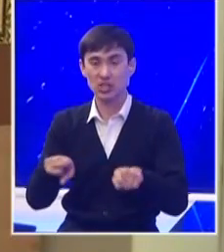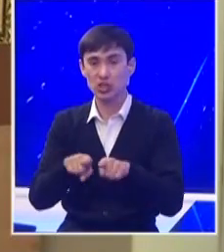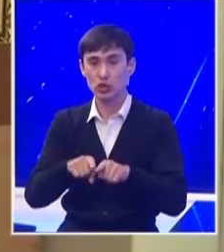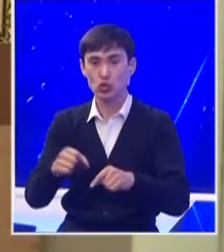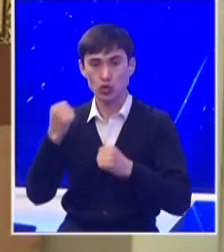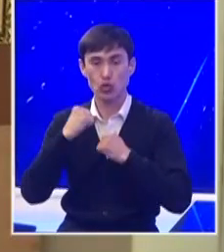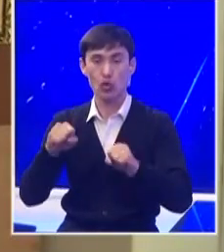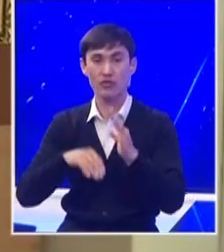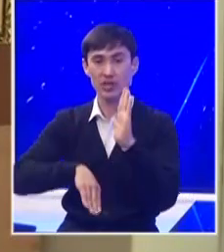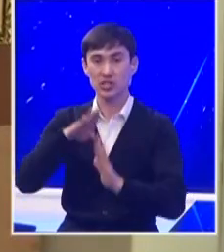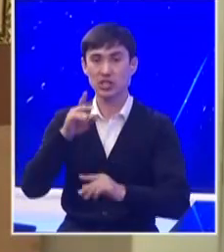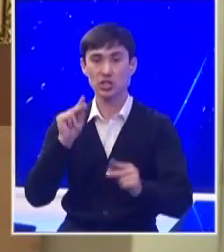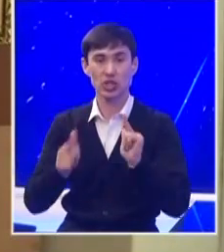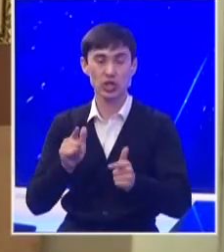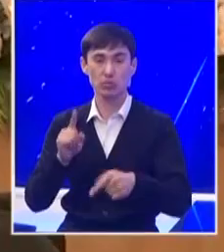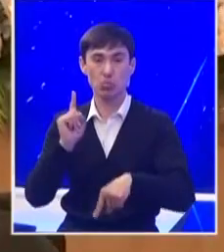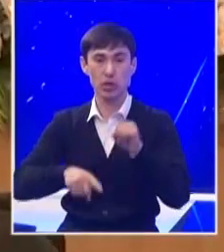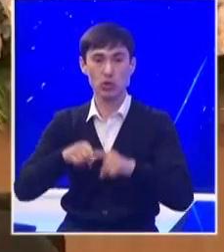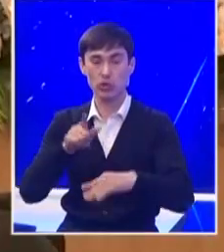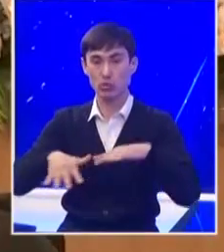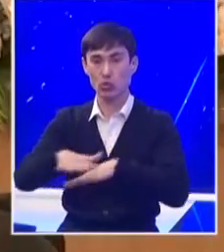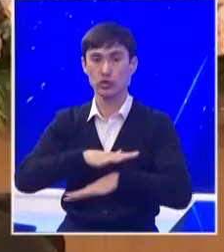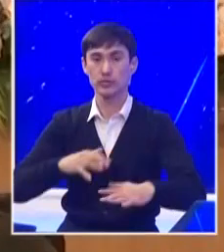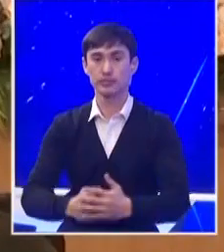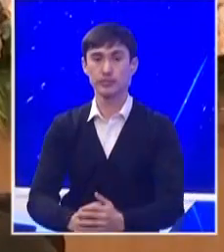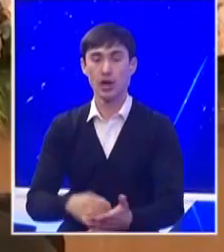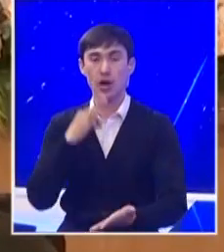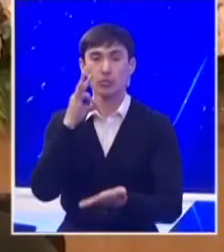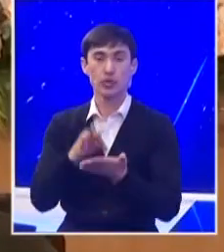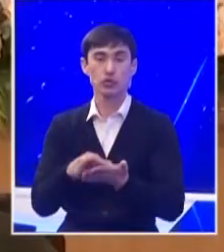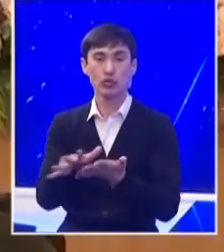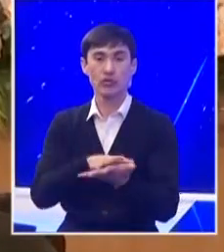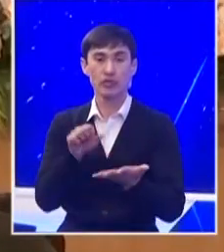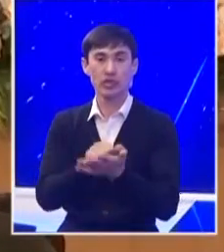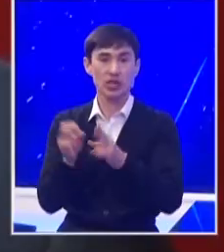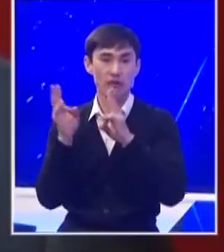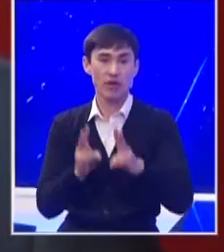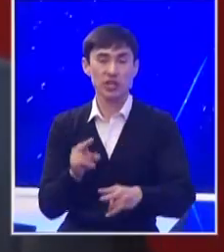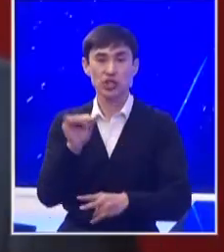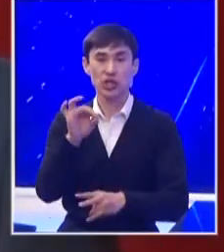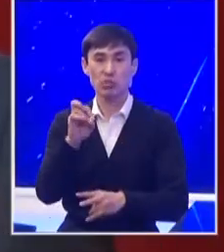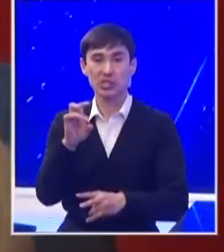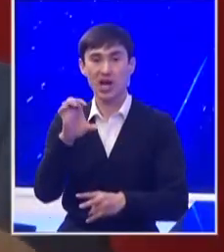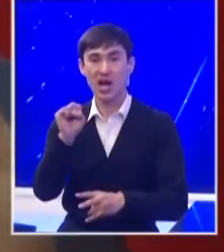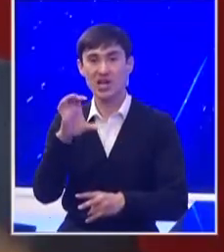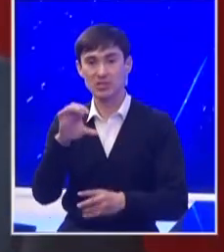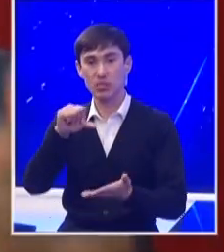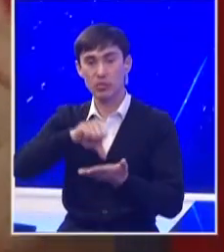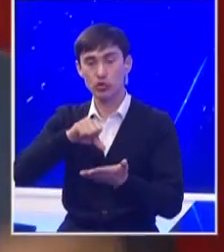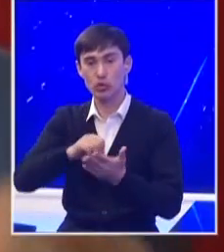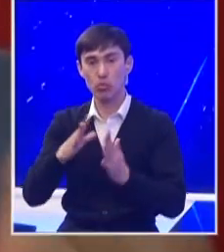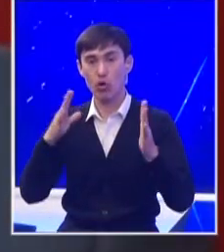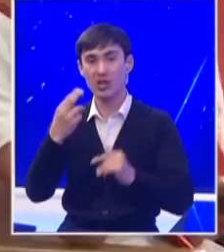росли настоящими патриотами Родины. Стоит отметить, в ликвидации последствий аварии на Чернобыльской АЭС приняло участие